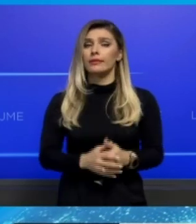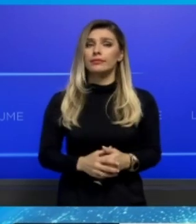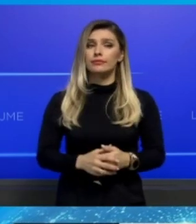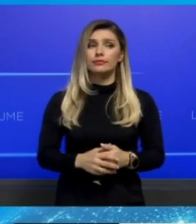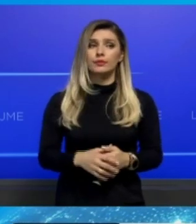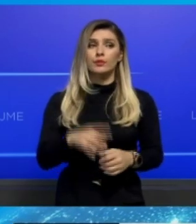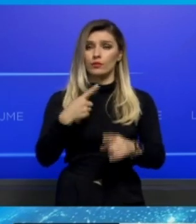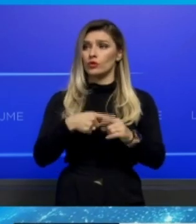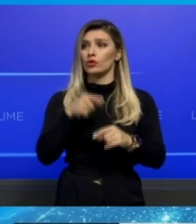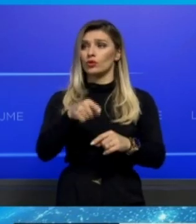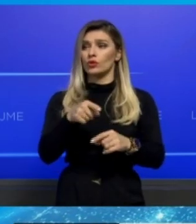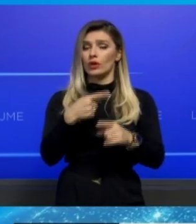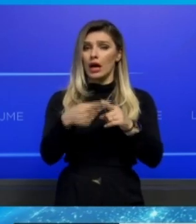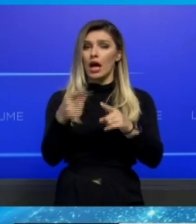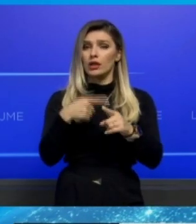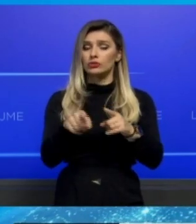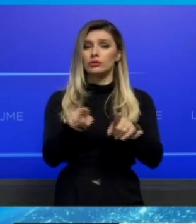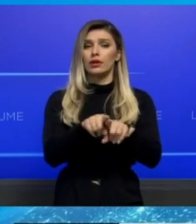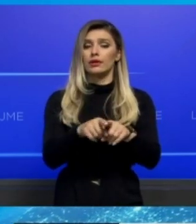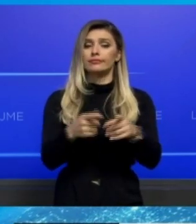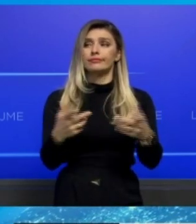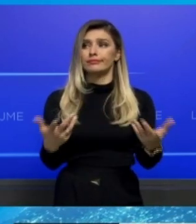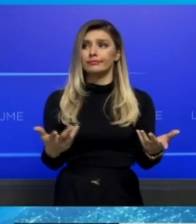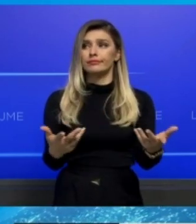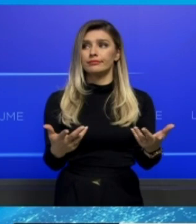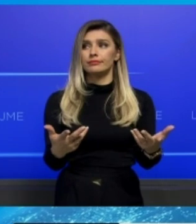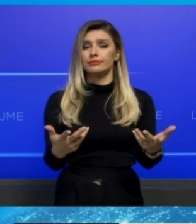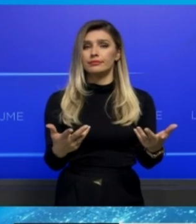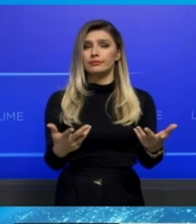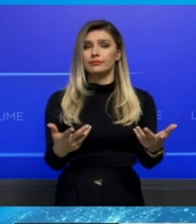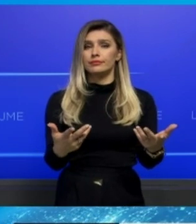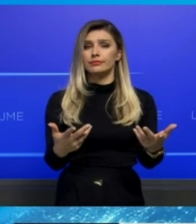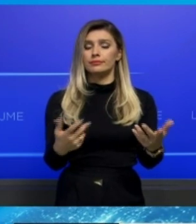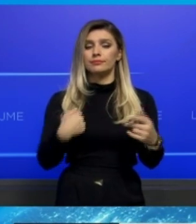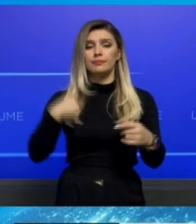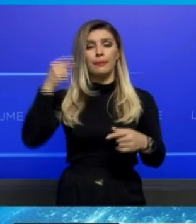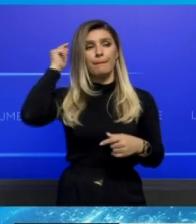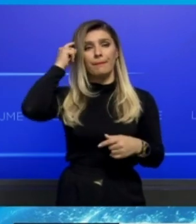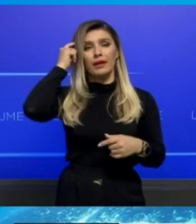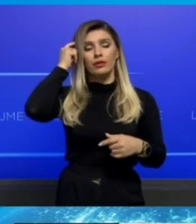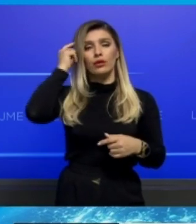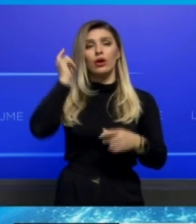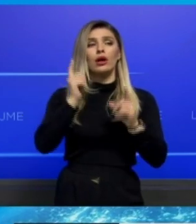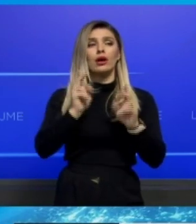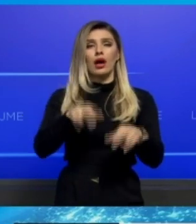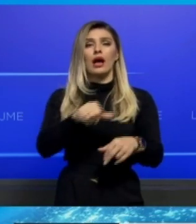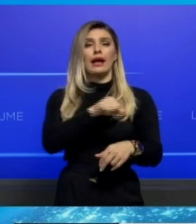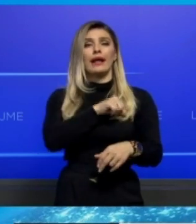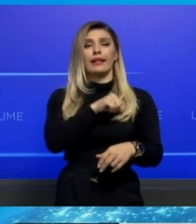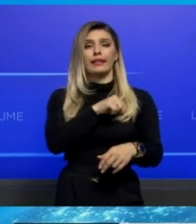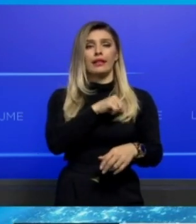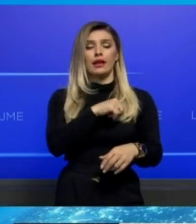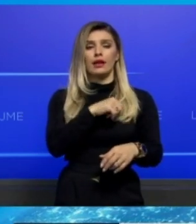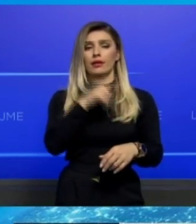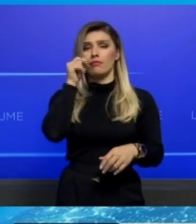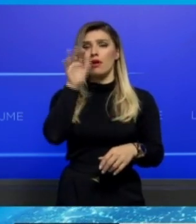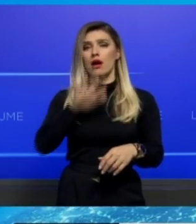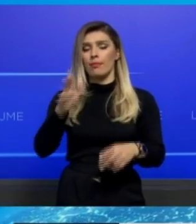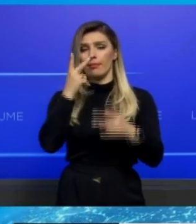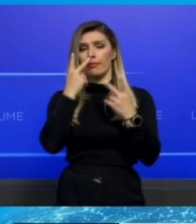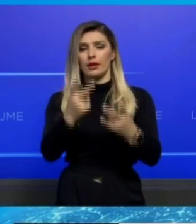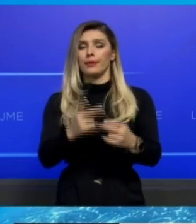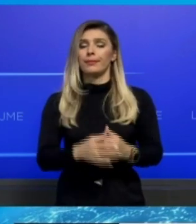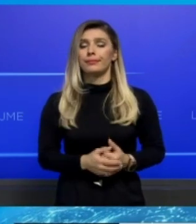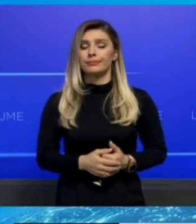Edhe për këtë arsye, kjo ka pas një, kemi mendu që kjo ka interes për publikun me raportu për këtë